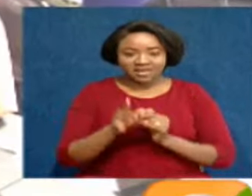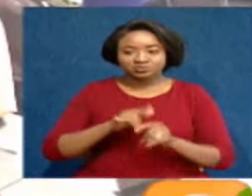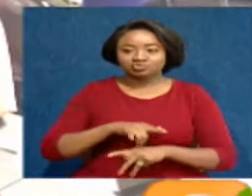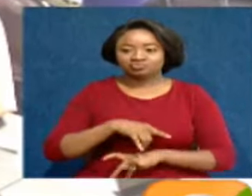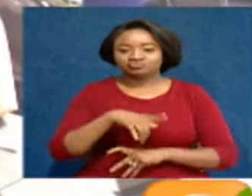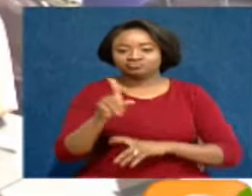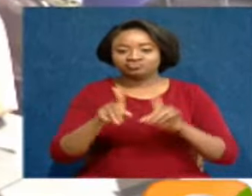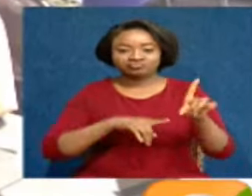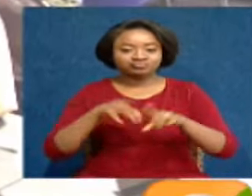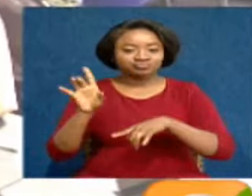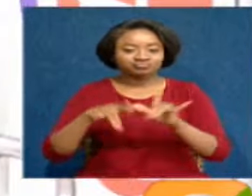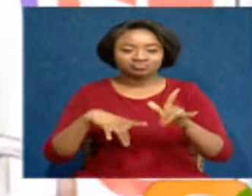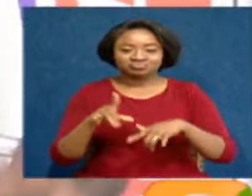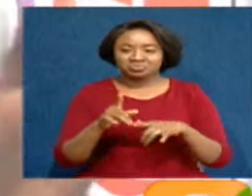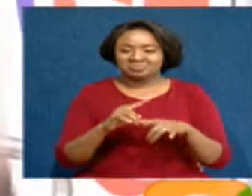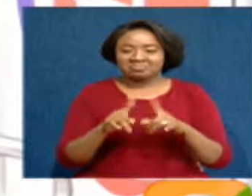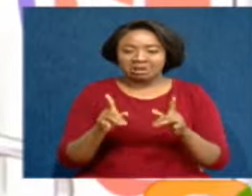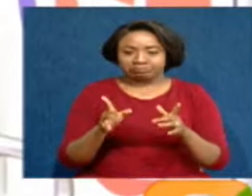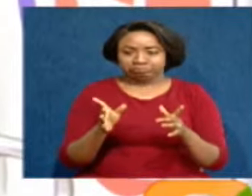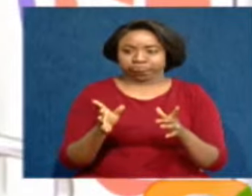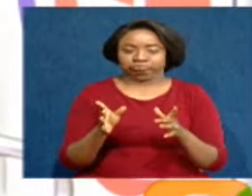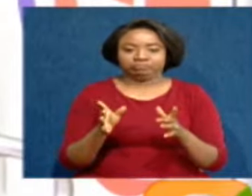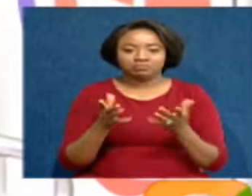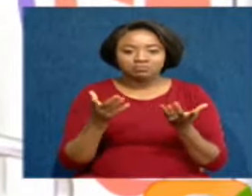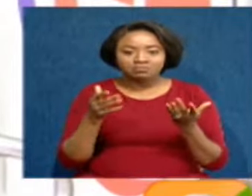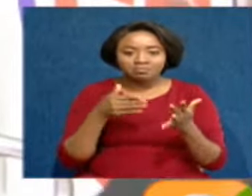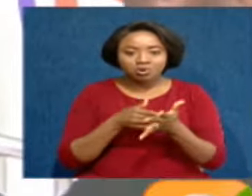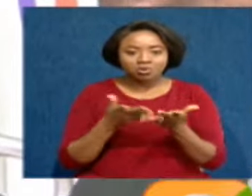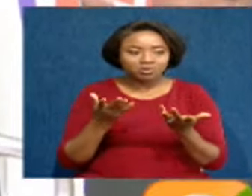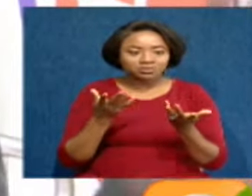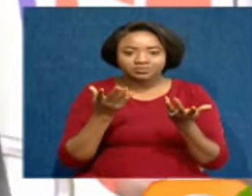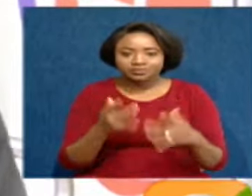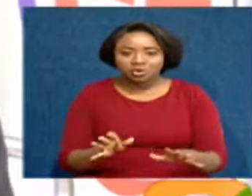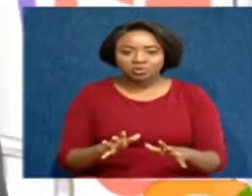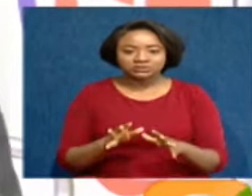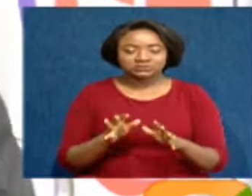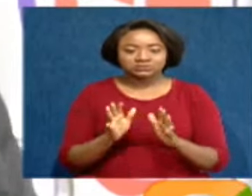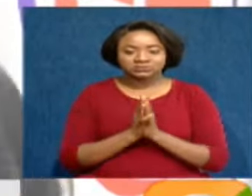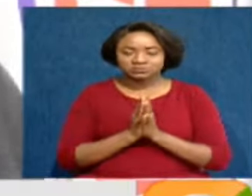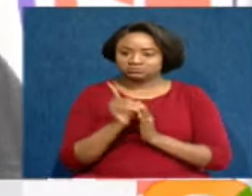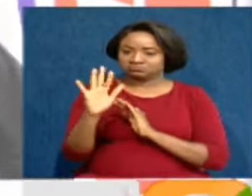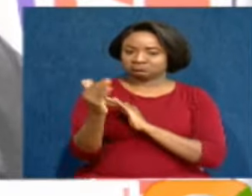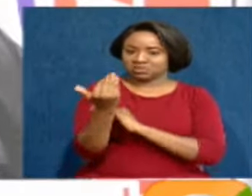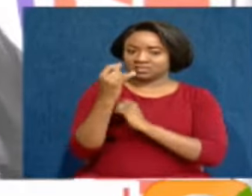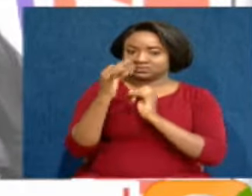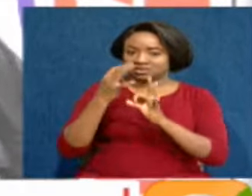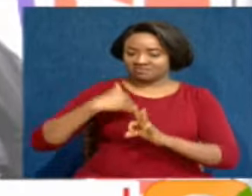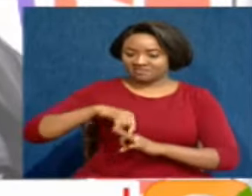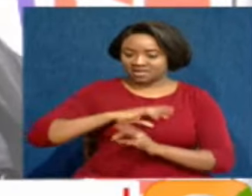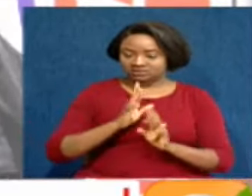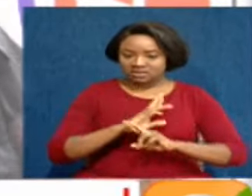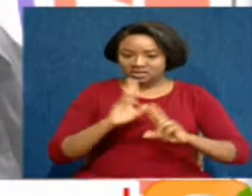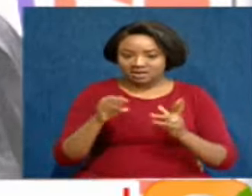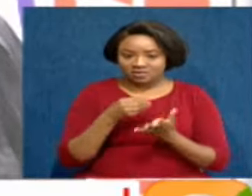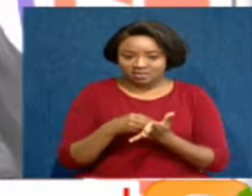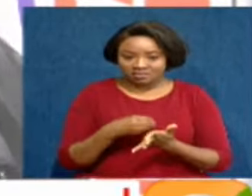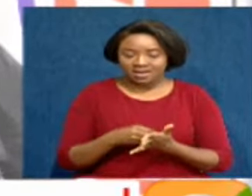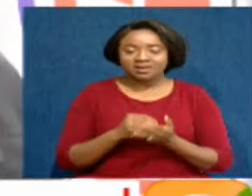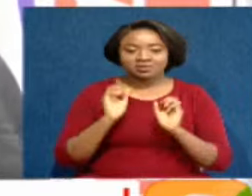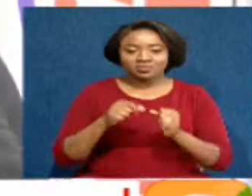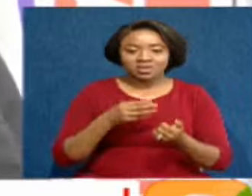za ng'ambo kuzama. Akatueleza kama tuko tayari na pesa, tunaweza lipia